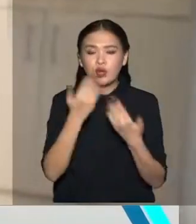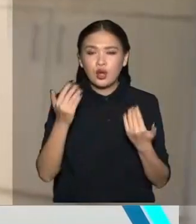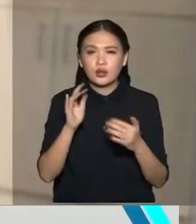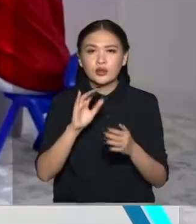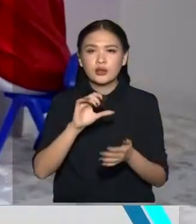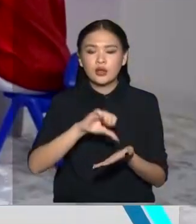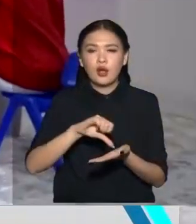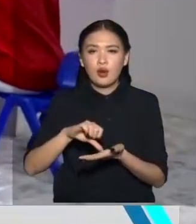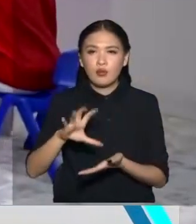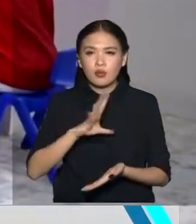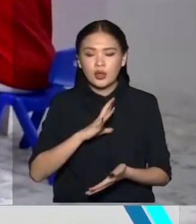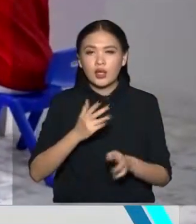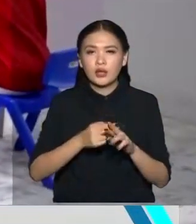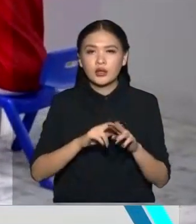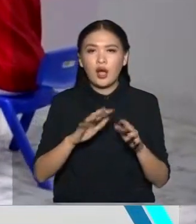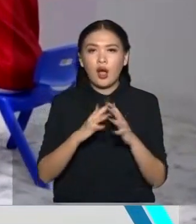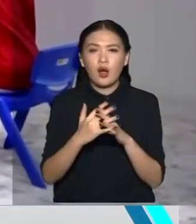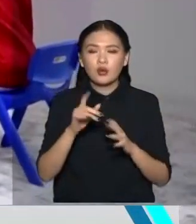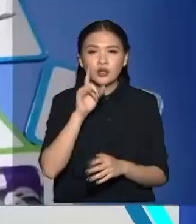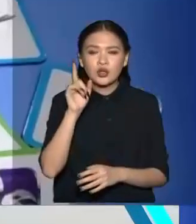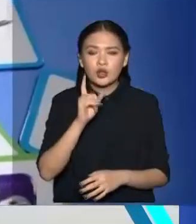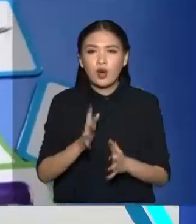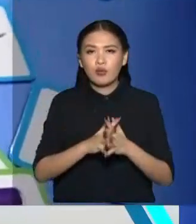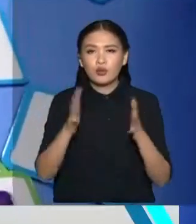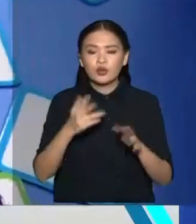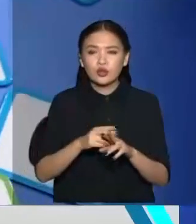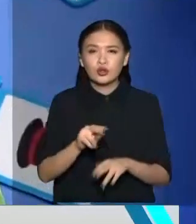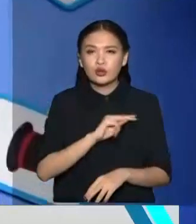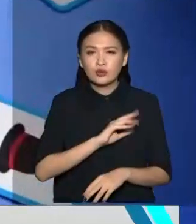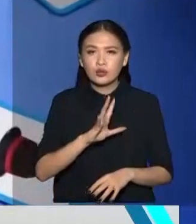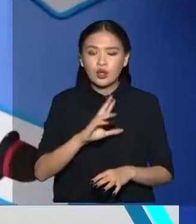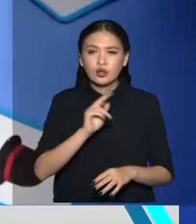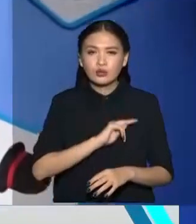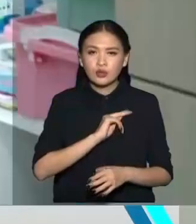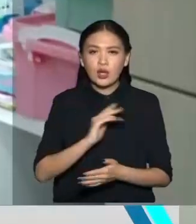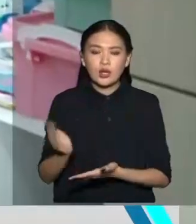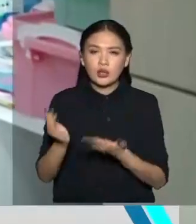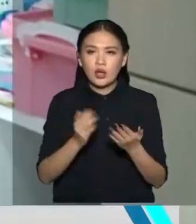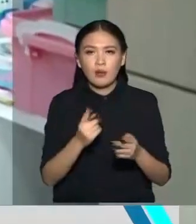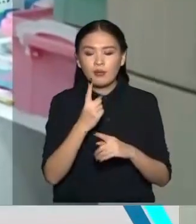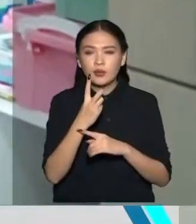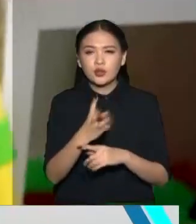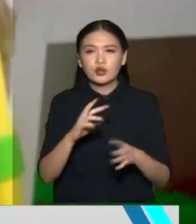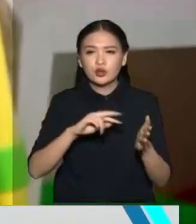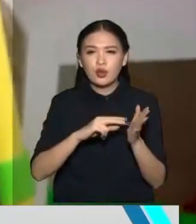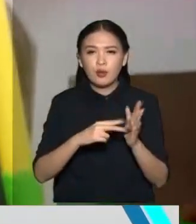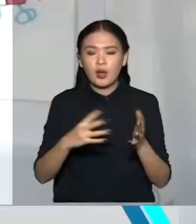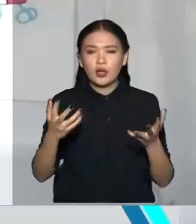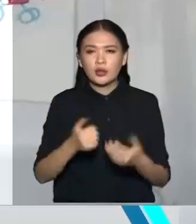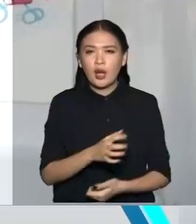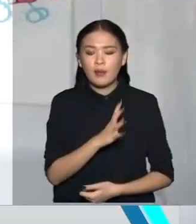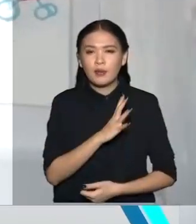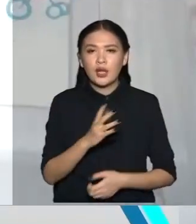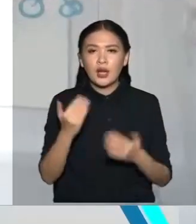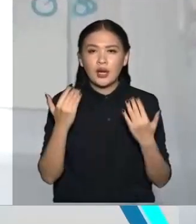Бағы жанғандардың көбі ауыл жастары. Бұдан өзге жұмыссыз жастарды жұмысқа тарту мақсатында бірнеше жоба қолға алынған.